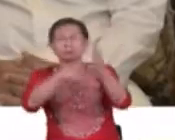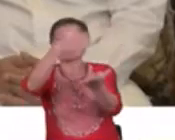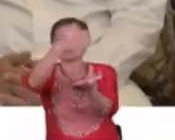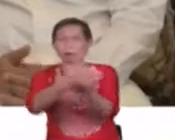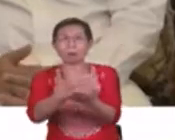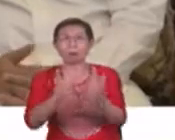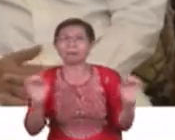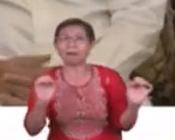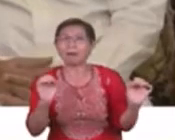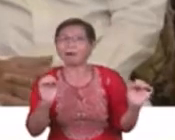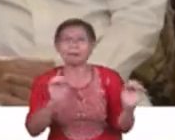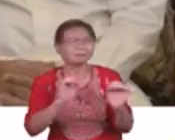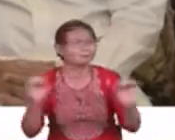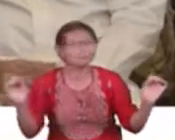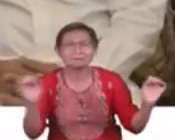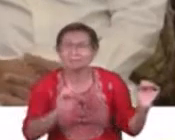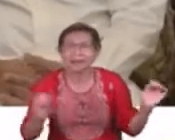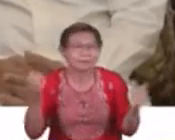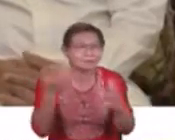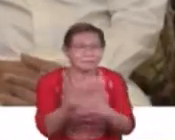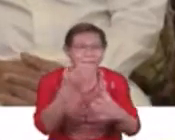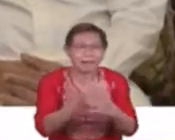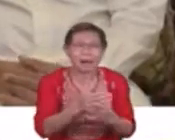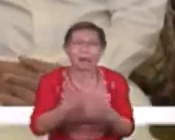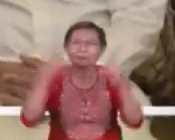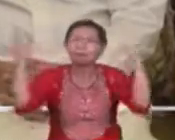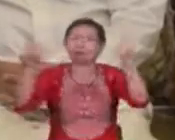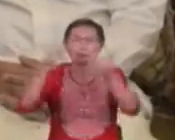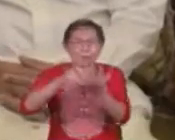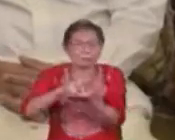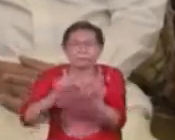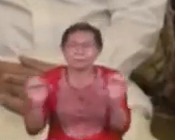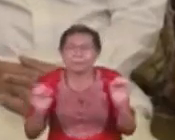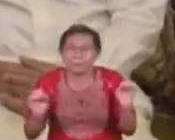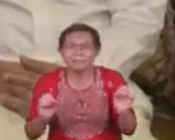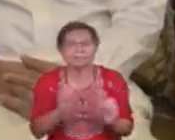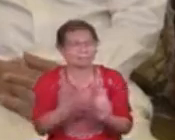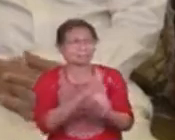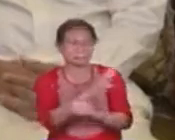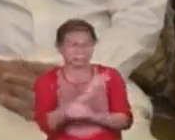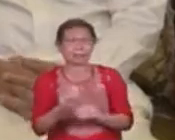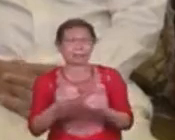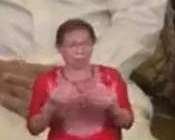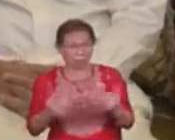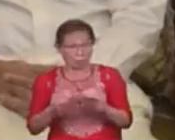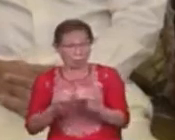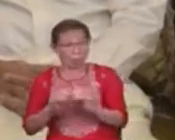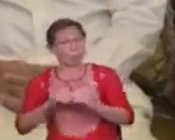langsung tidak menjejaskan sambutan Deepavali, malah lebih meriah lagi.